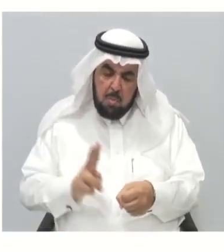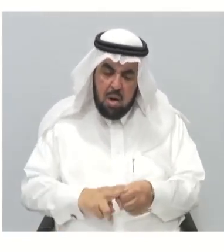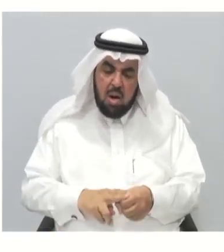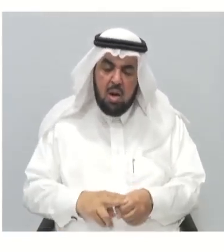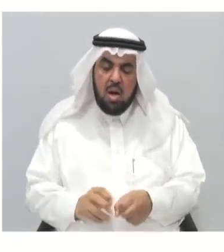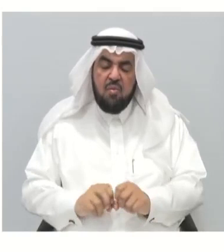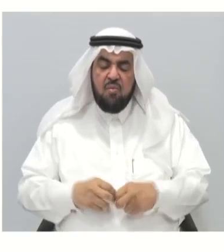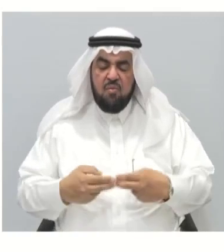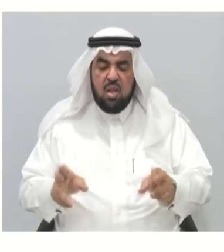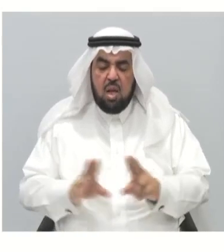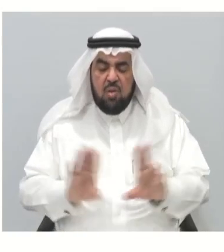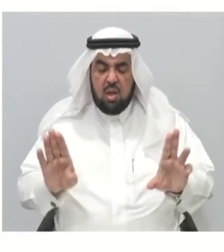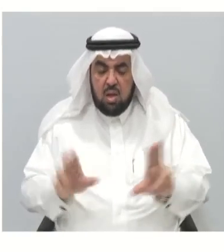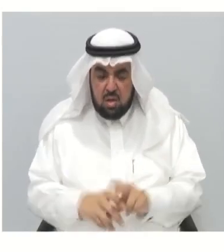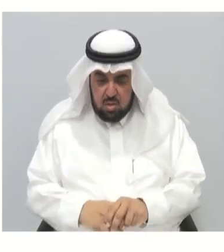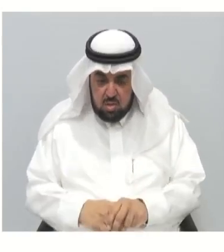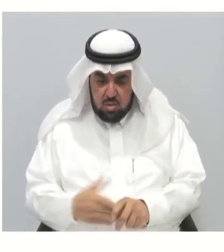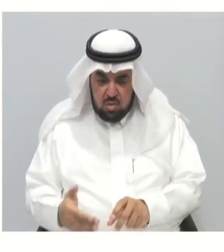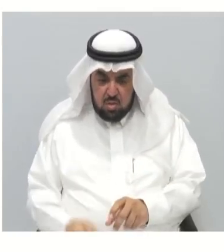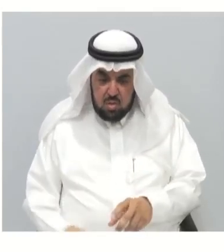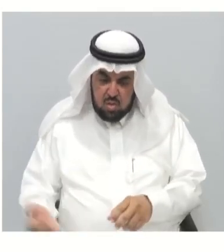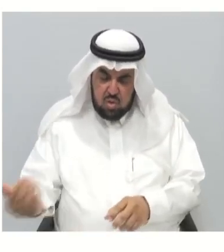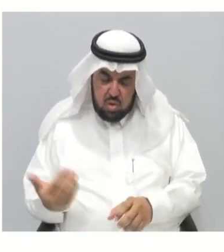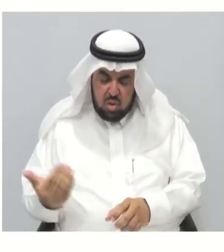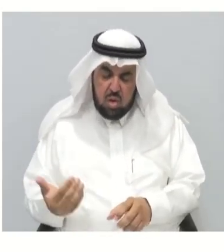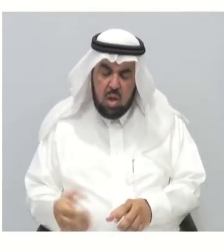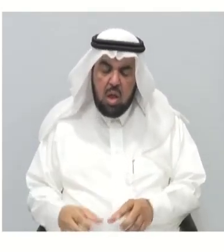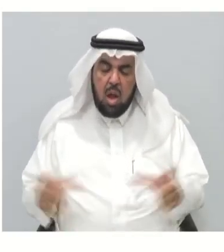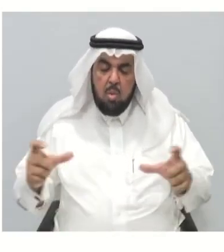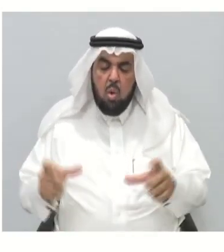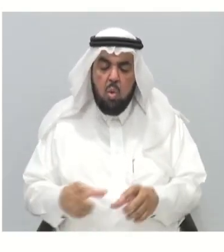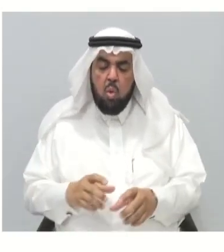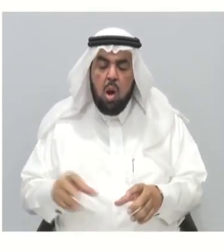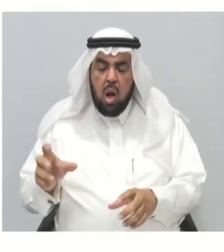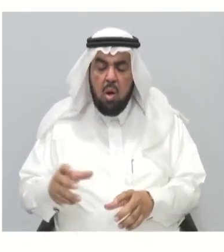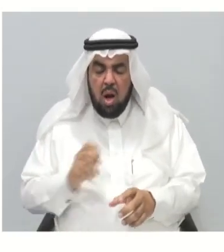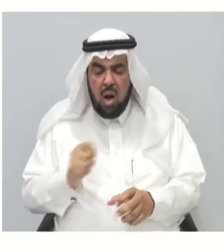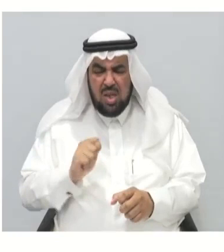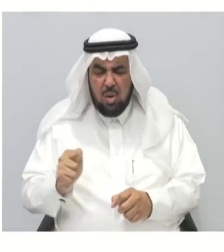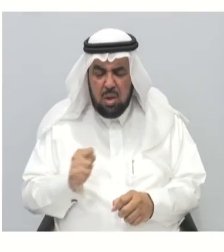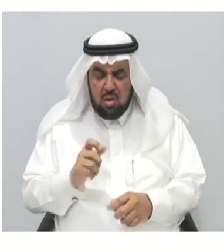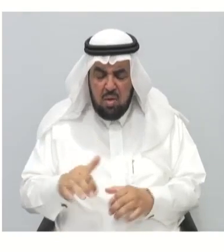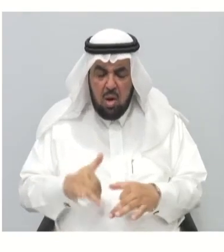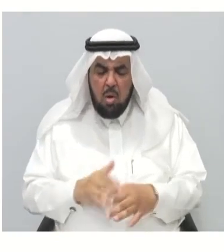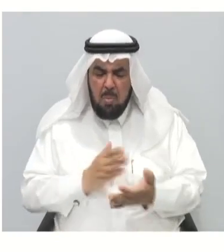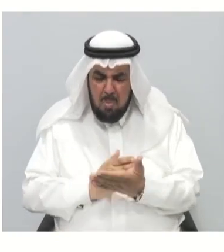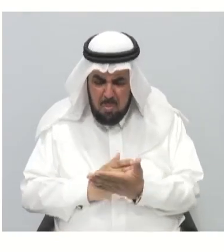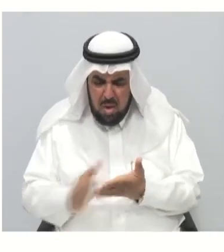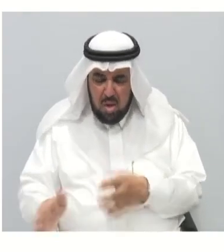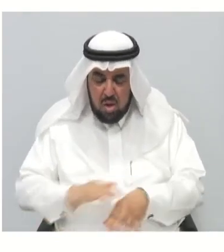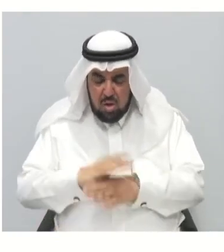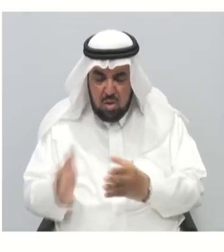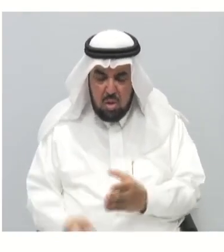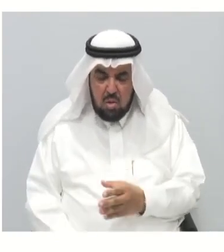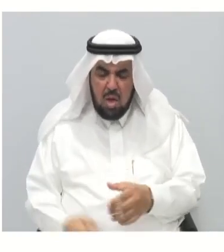اخرى لفتحها طبعا يؤدي هذا الاجراء الى استعاده المواضع والعوائق الافتراضيه للروبوت ومسح جميع